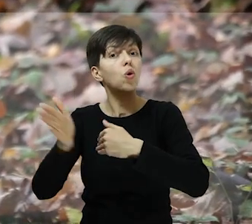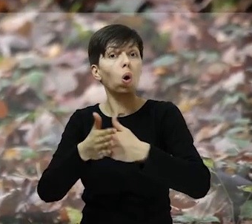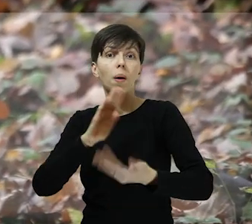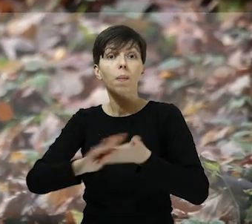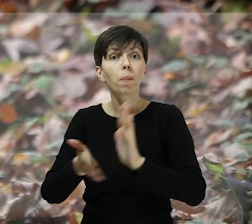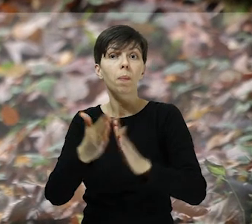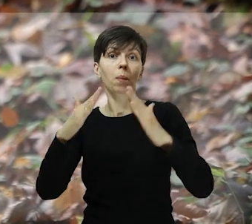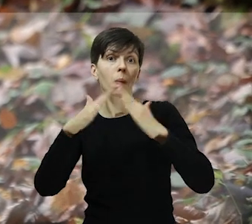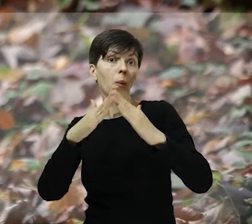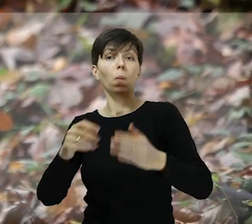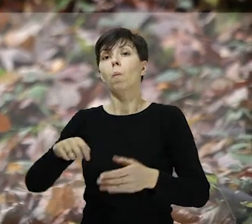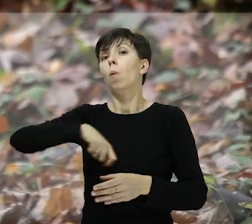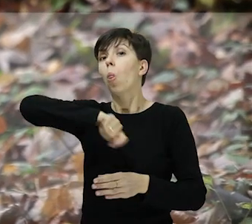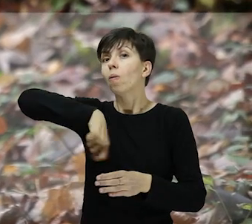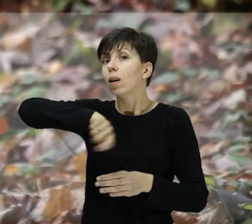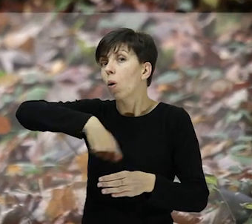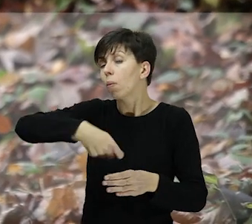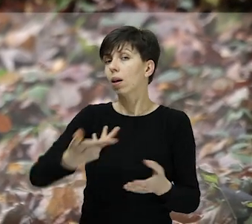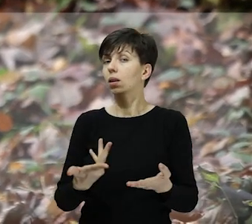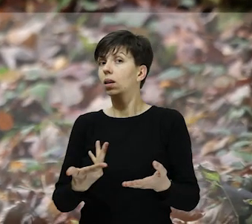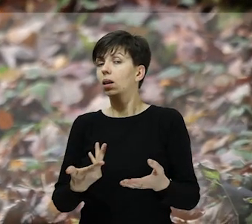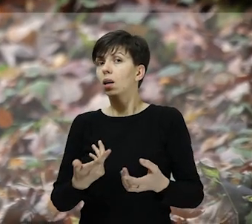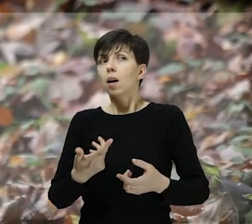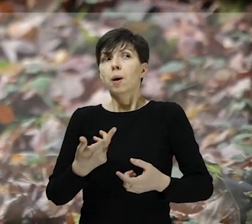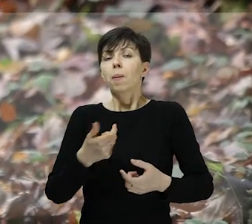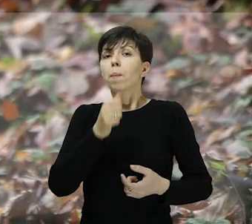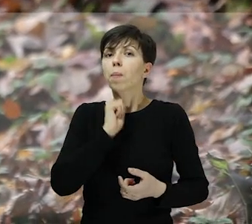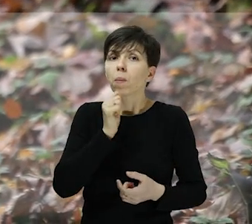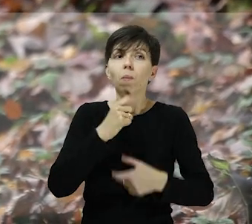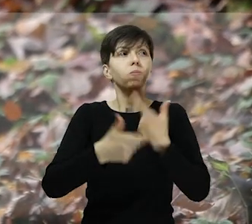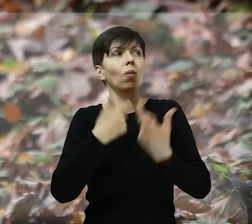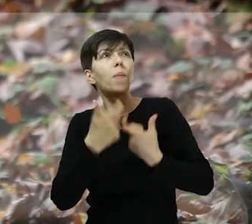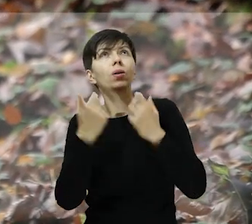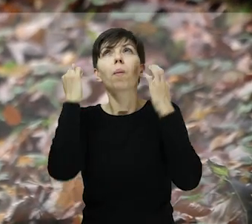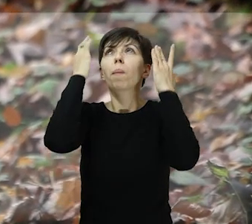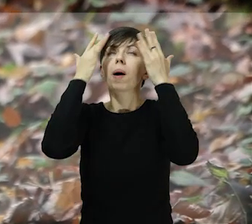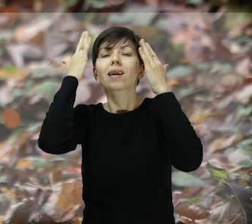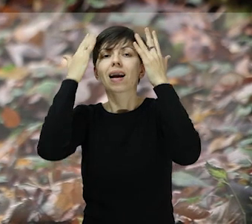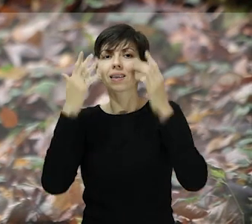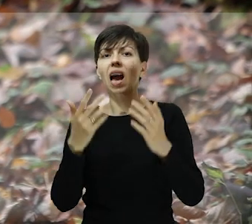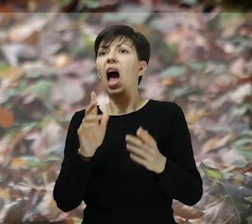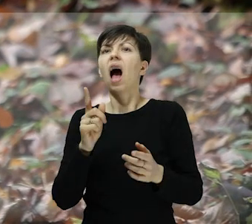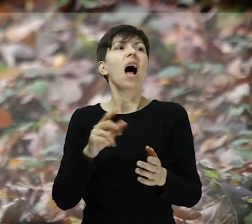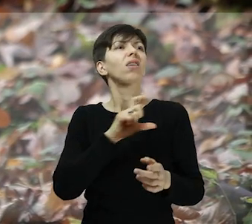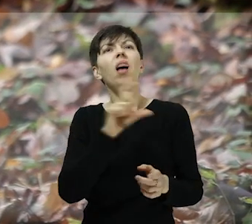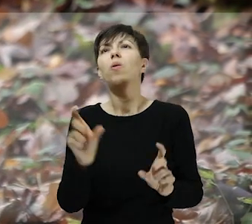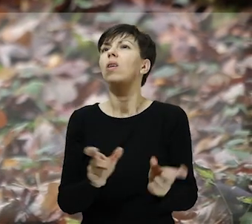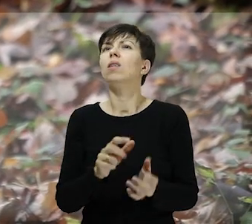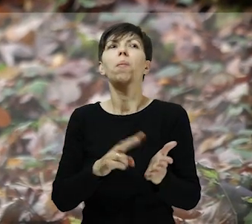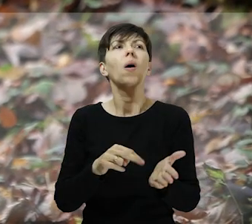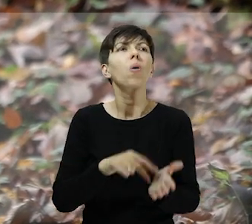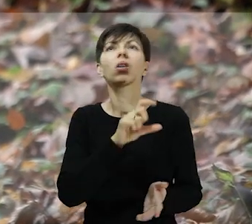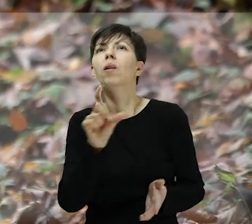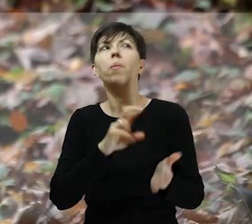w posprzątaniu mieszkania, w ugotowaniu obiadu. Zrób coś, o czym marzyłeś od dawna, na co ci ciągle brakowało